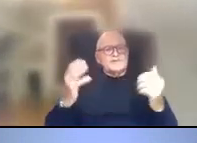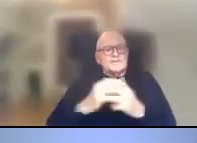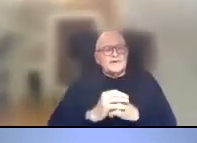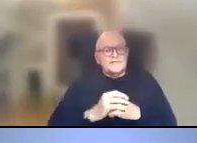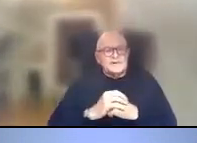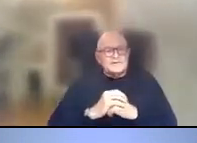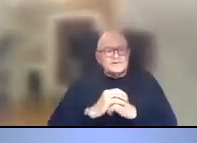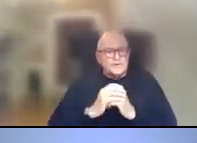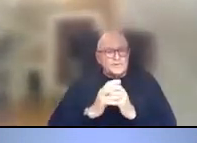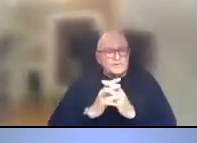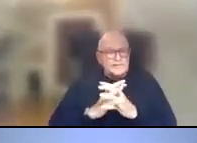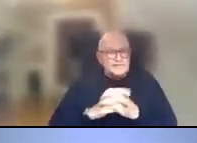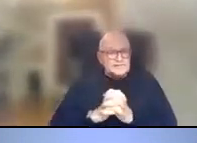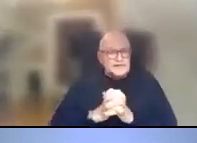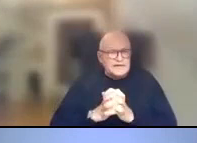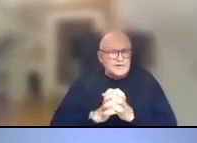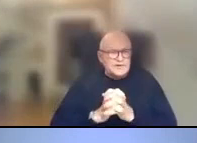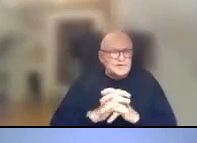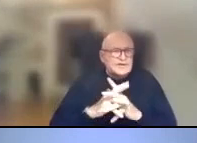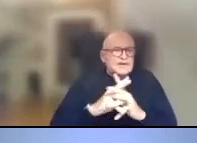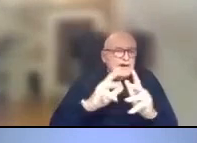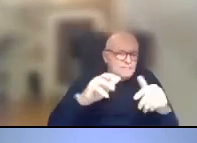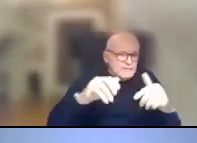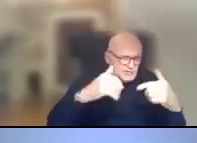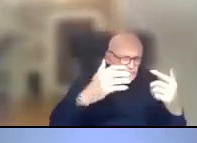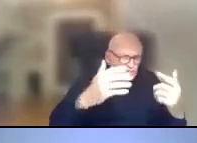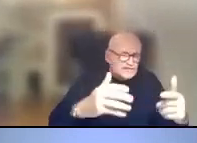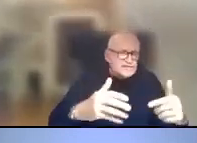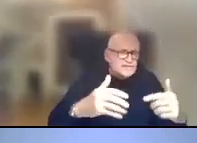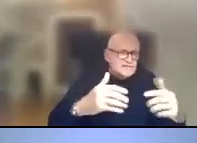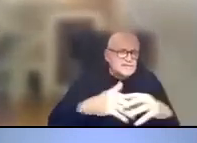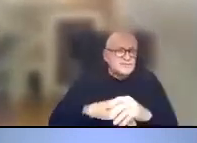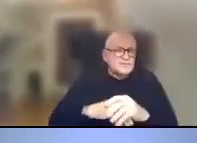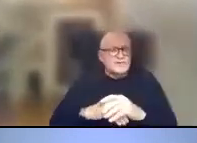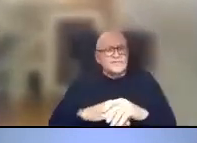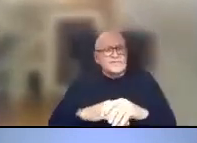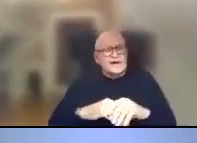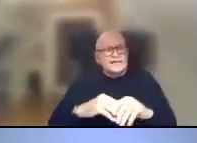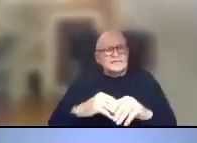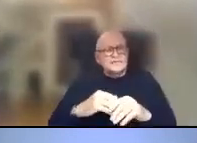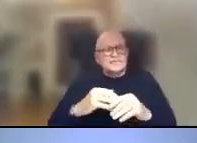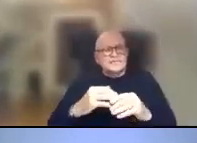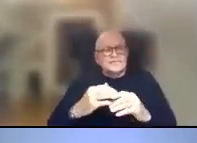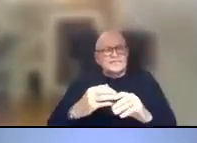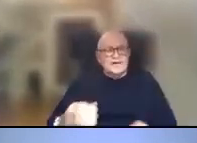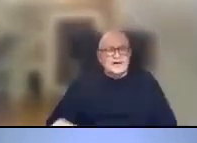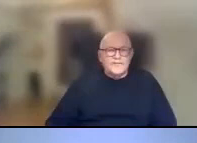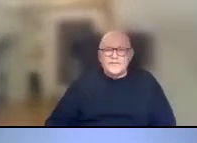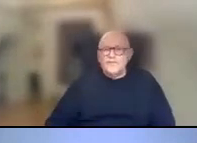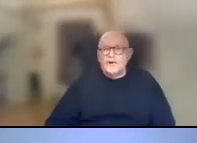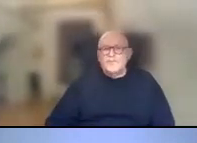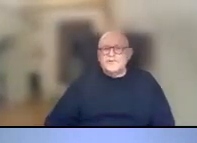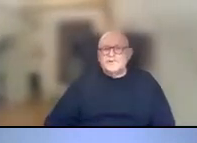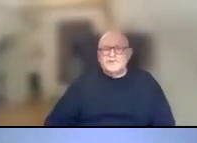unerwartete Sterbefälle sich häufen an diesen Tatorten. Aber es ist so, dass nur vereinzelt